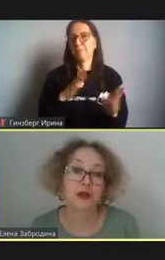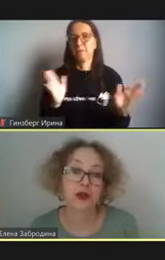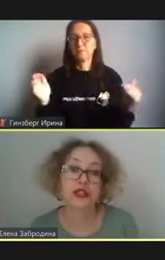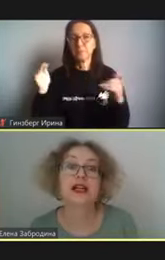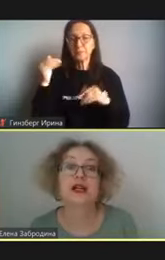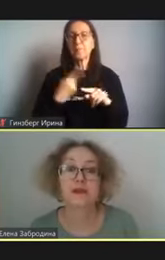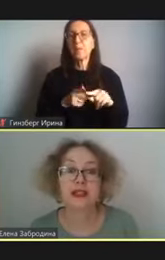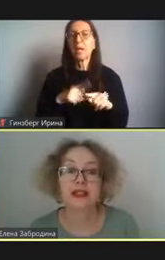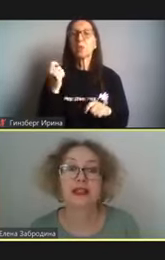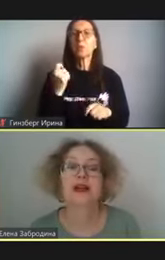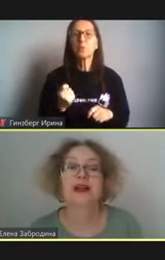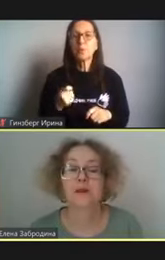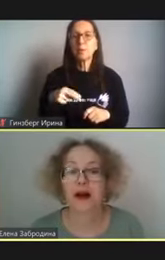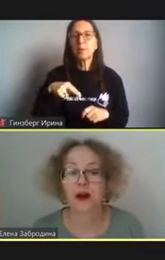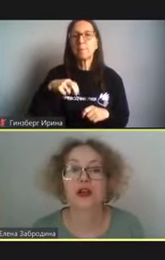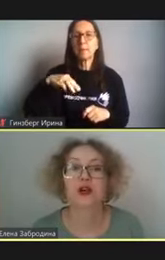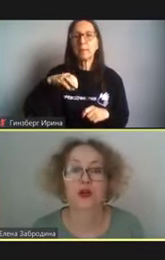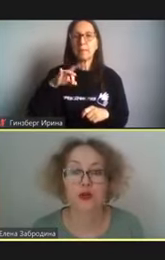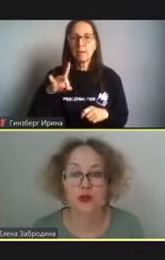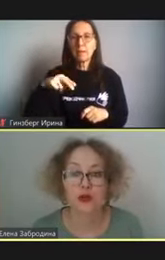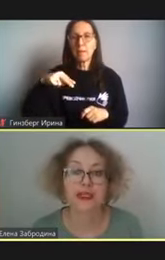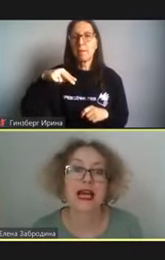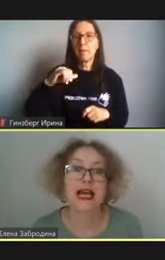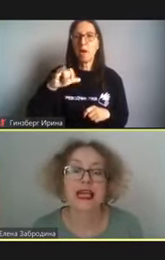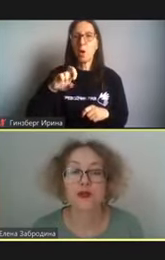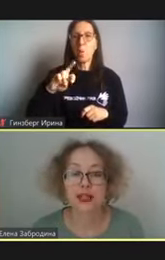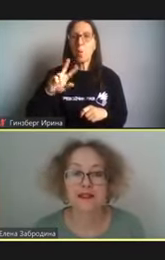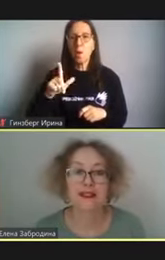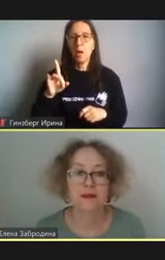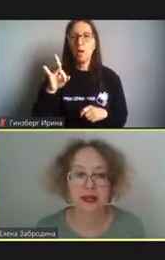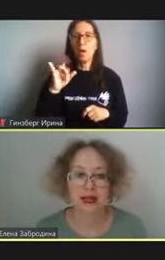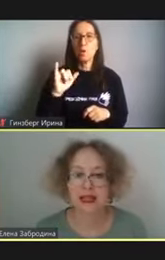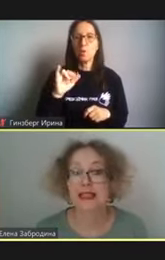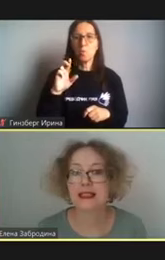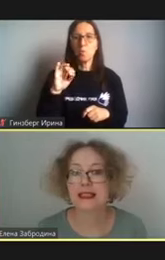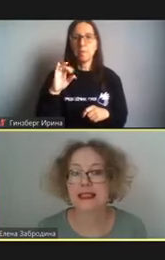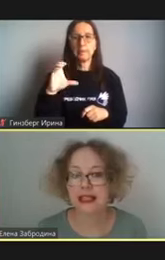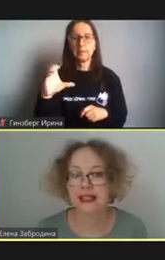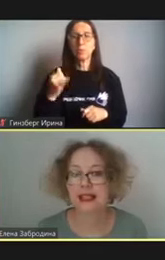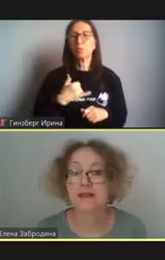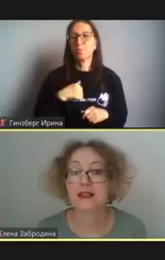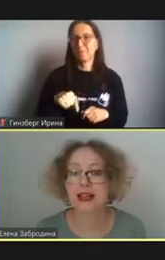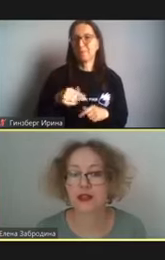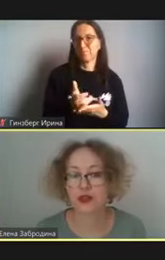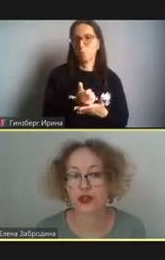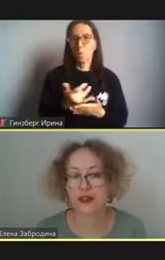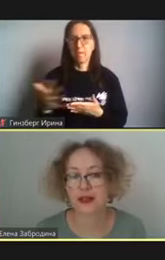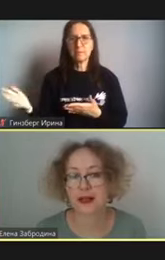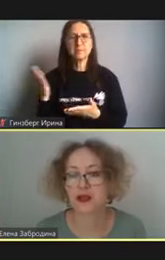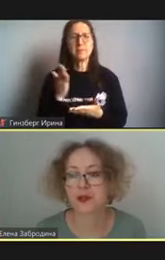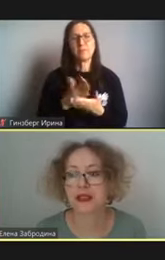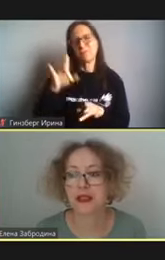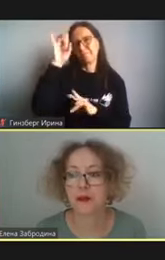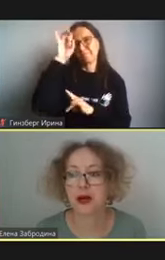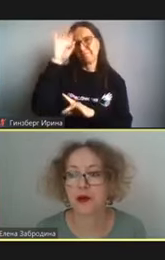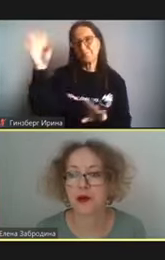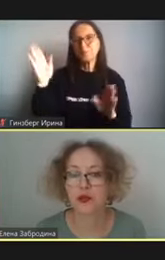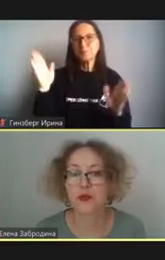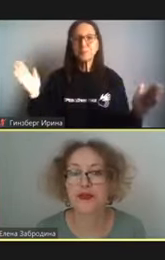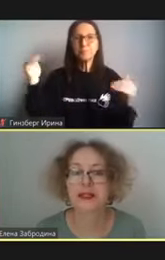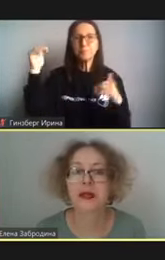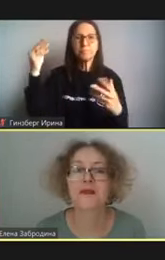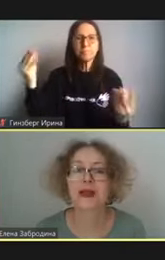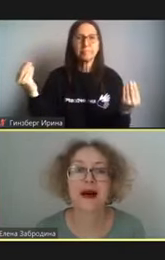Это художник Питер Пауль Рубенс. И у нас в собрании есть несколько выдающихся работ Питера